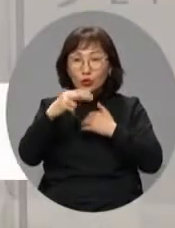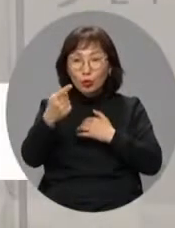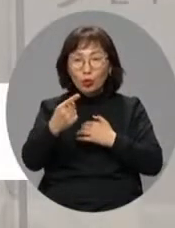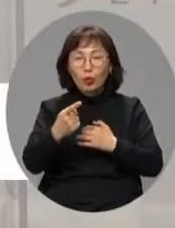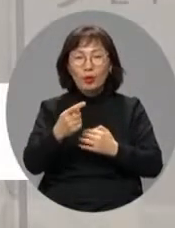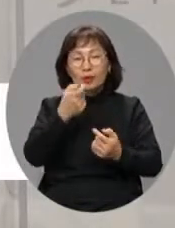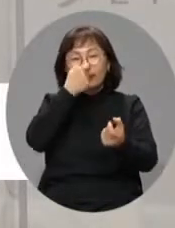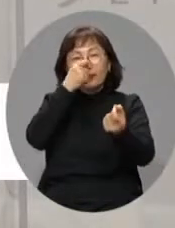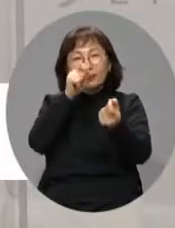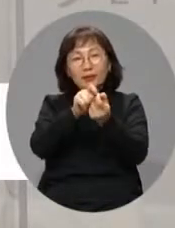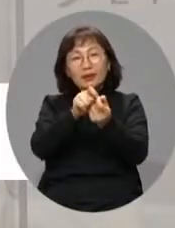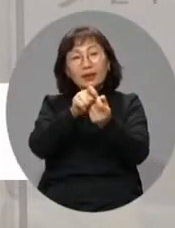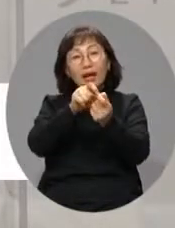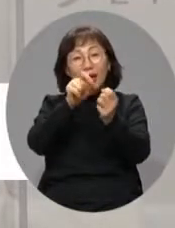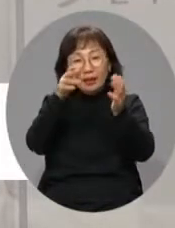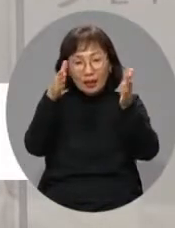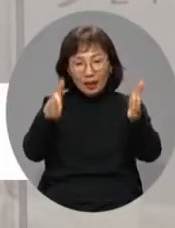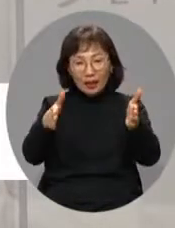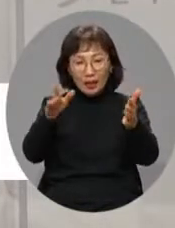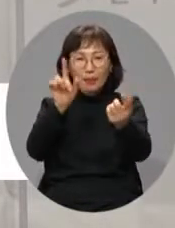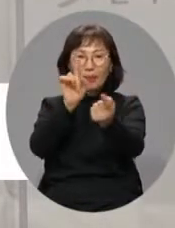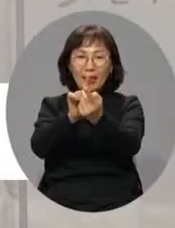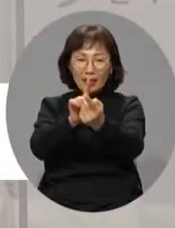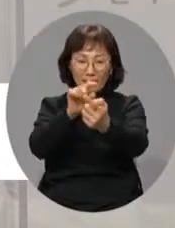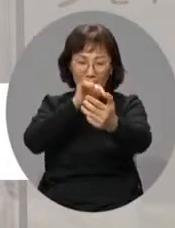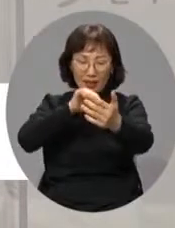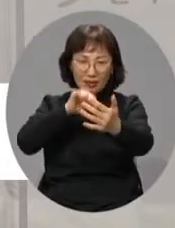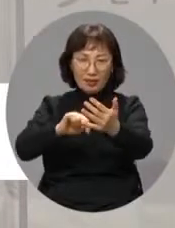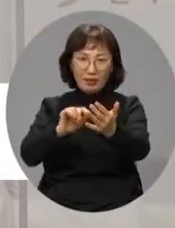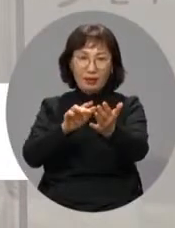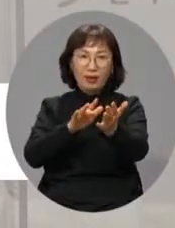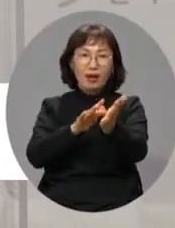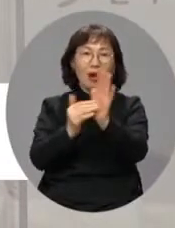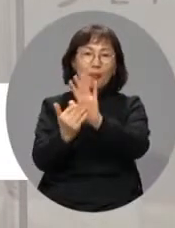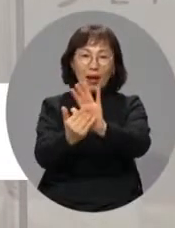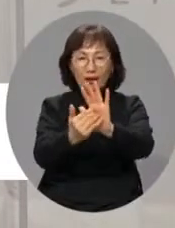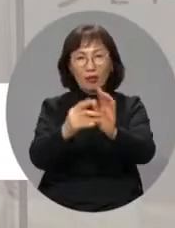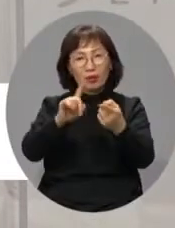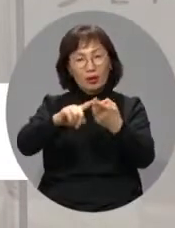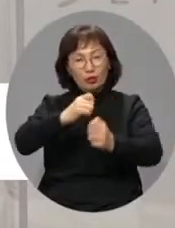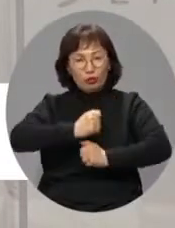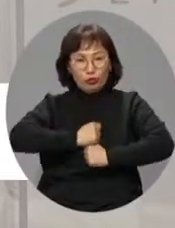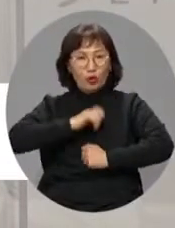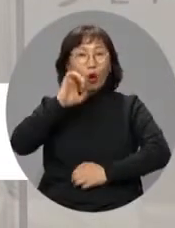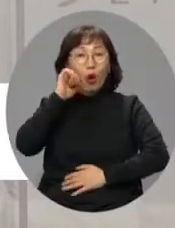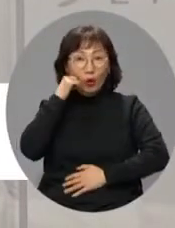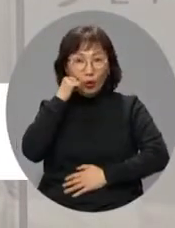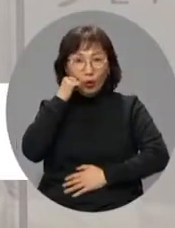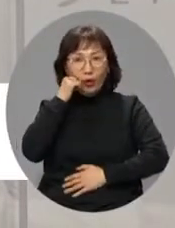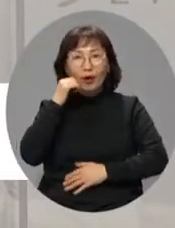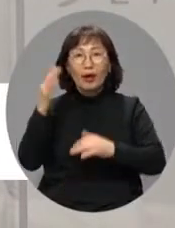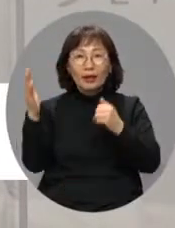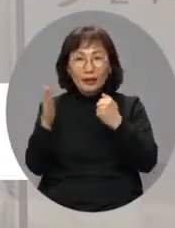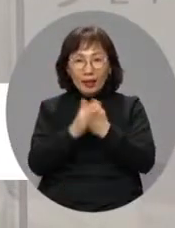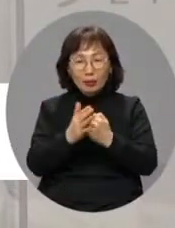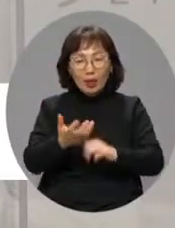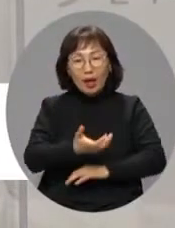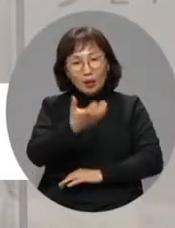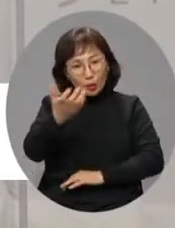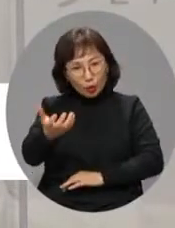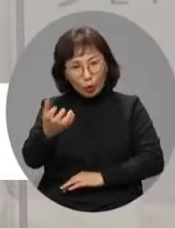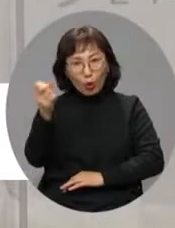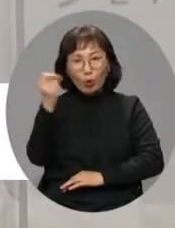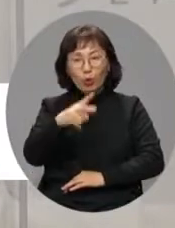친근한 사이에 그 만남 안에서는 방역수칙을 지키기 어렵습니다. 그래서 이동이나